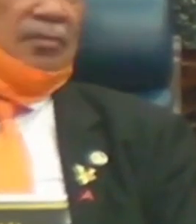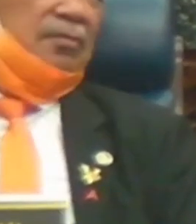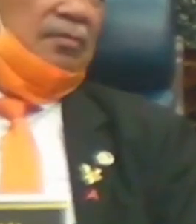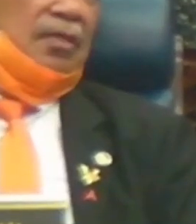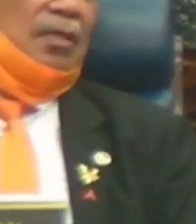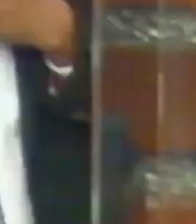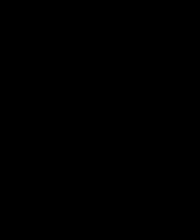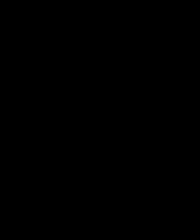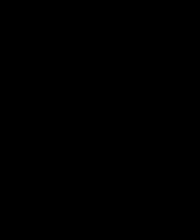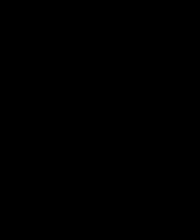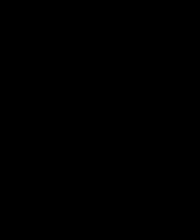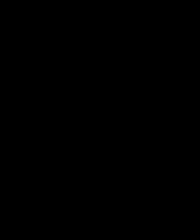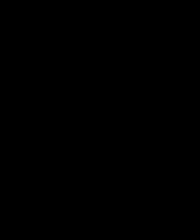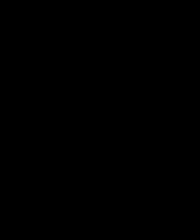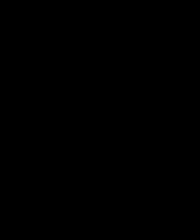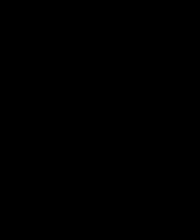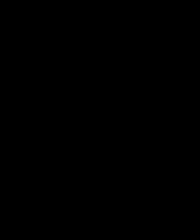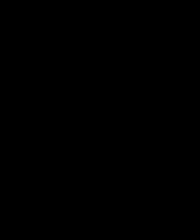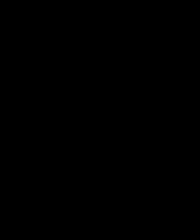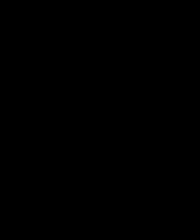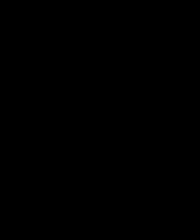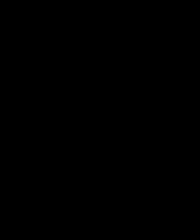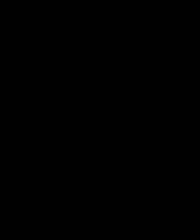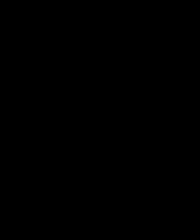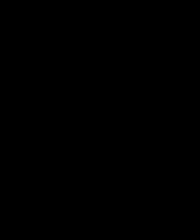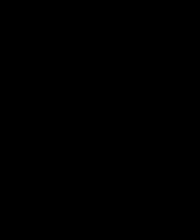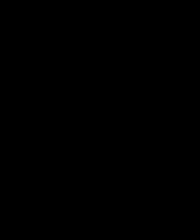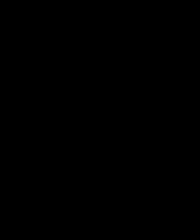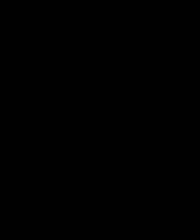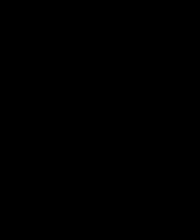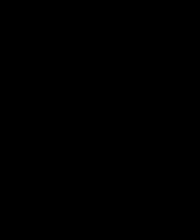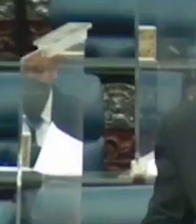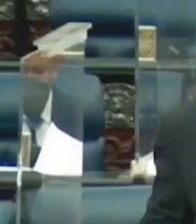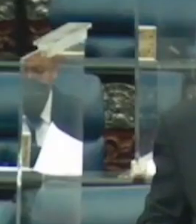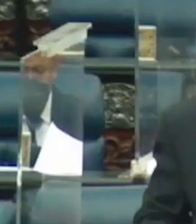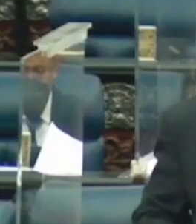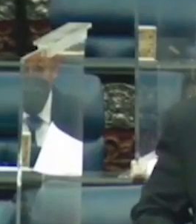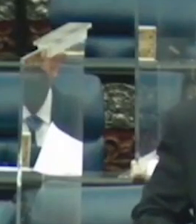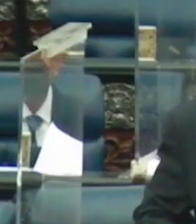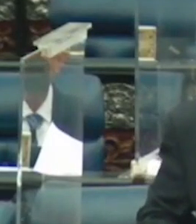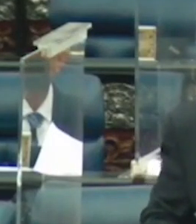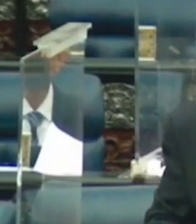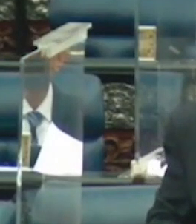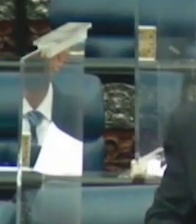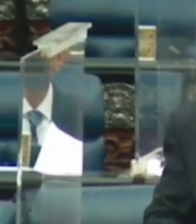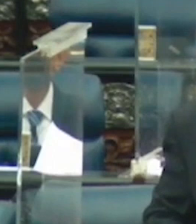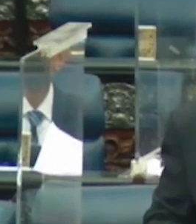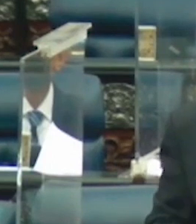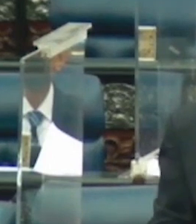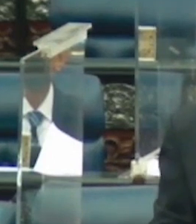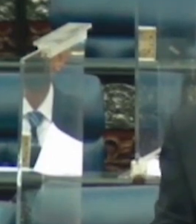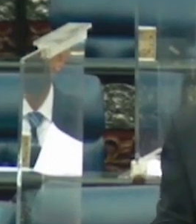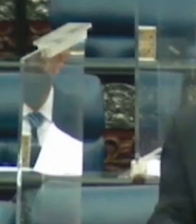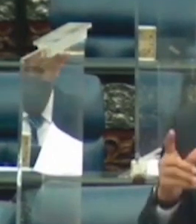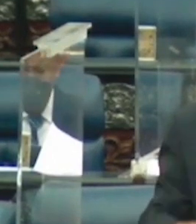dalam lembah Klang dimana dianggap sebagai satu kawasannya amat maju sekali ya Sob gimana buka